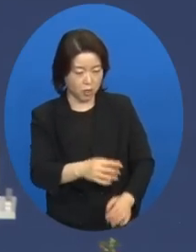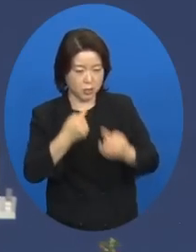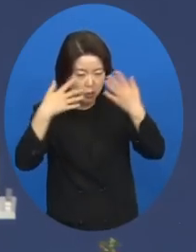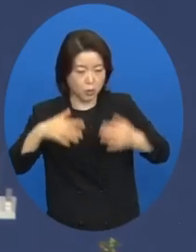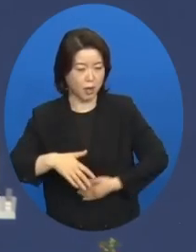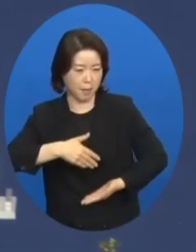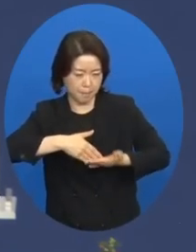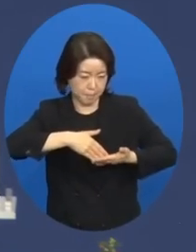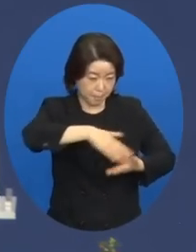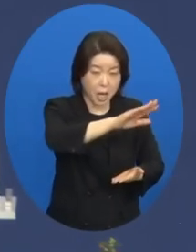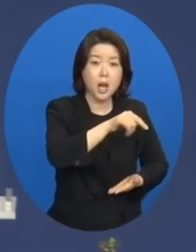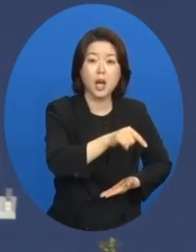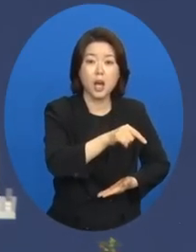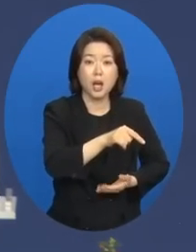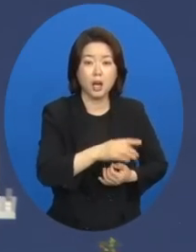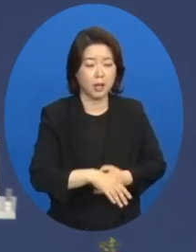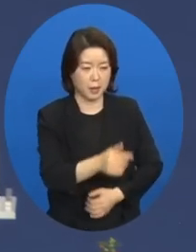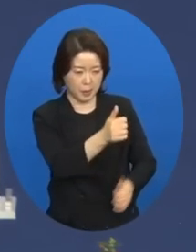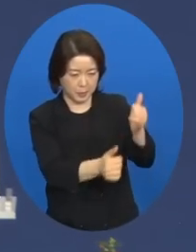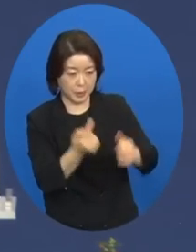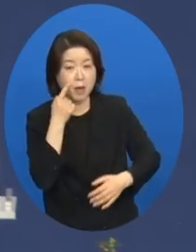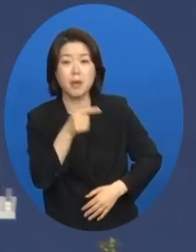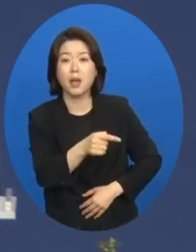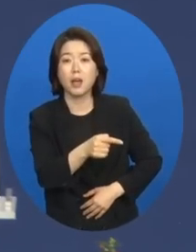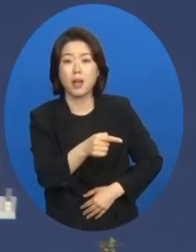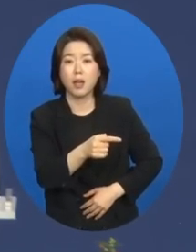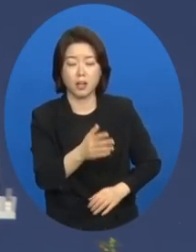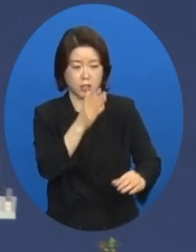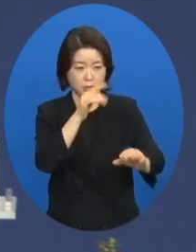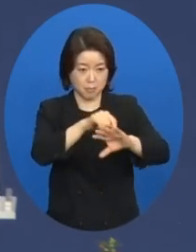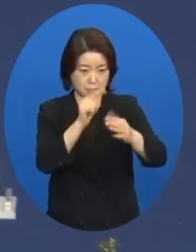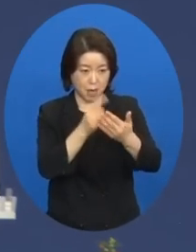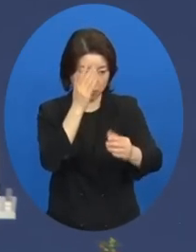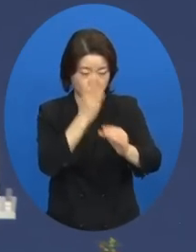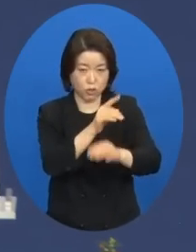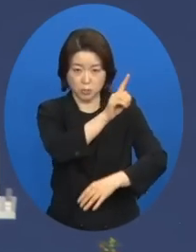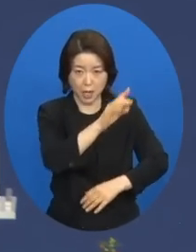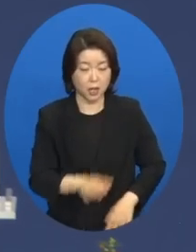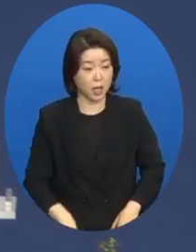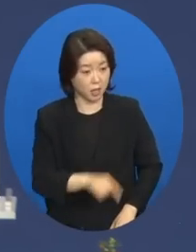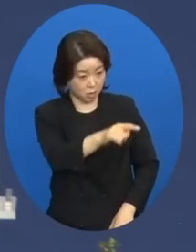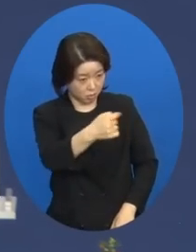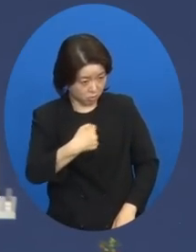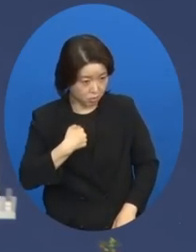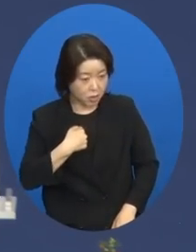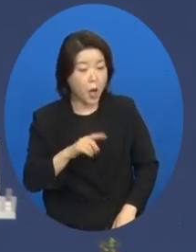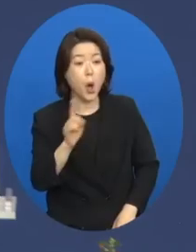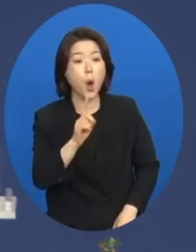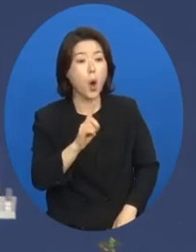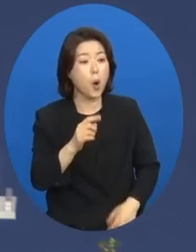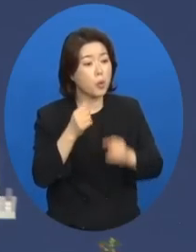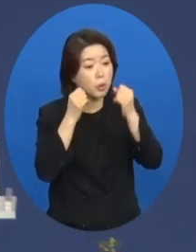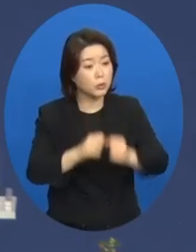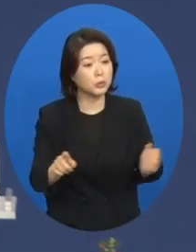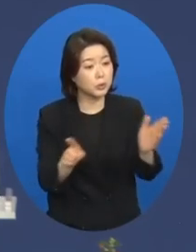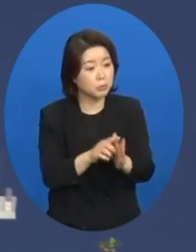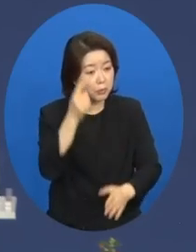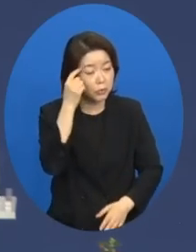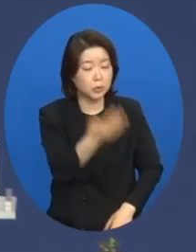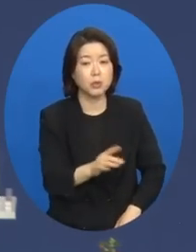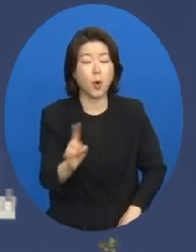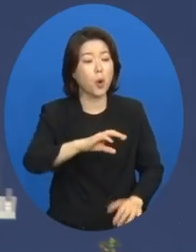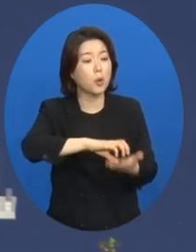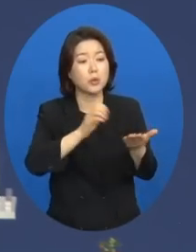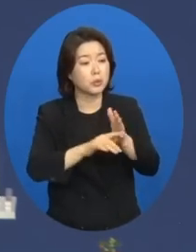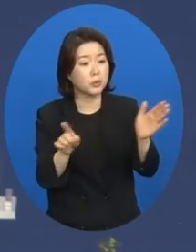정확하게 쫓아보내시듯 그들을 테스트하세요. 그 중심은 딱 하나예요. 너 나를 어떤 존재로 믿고 어느